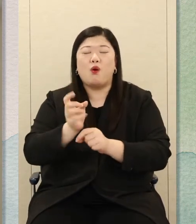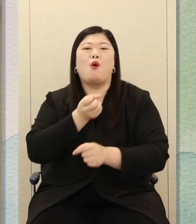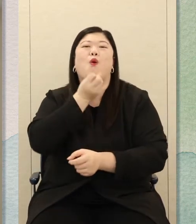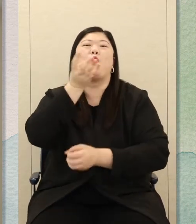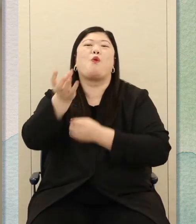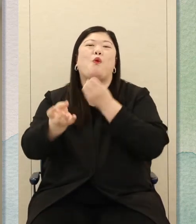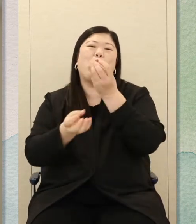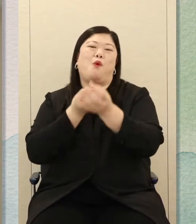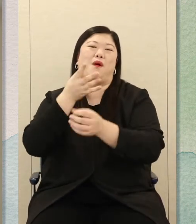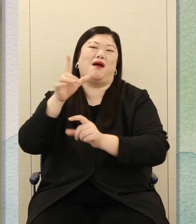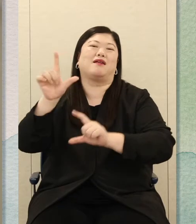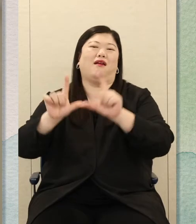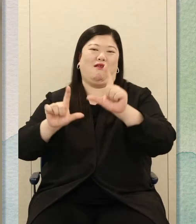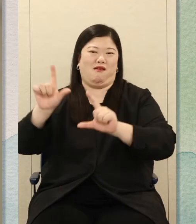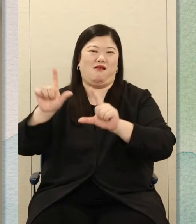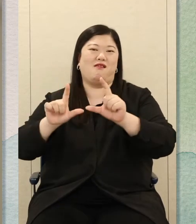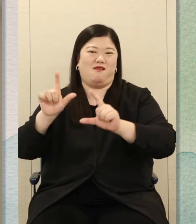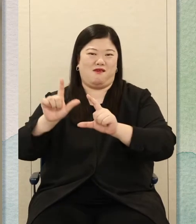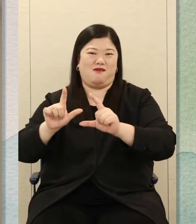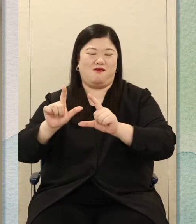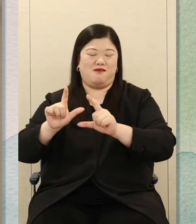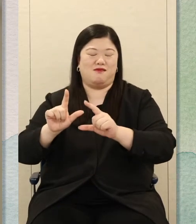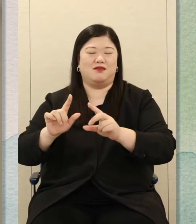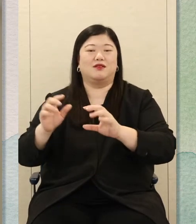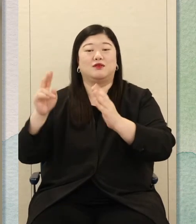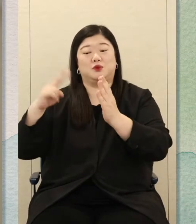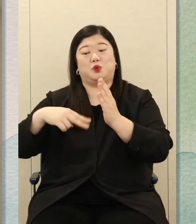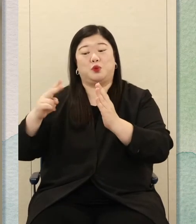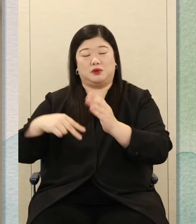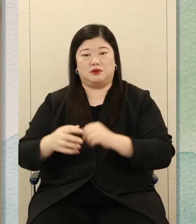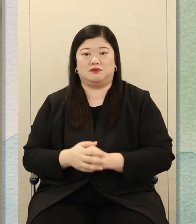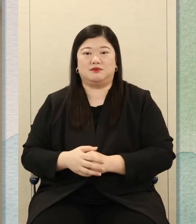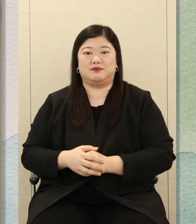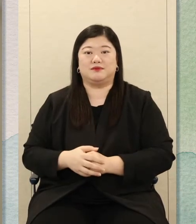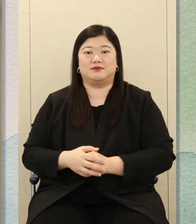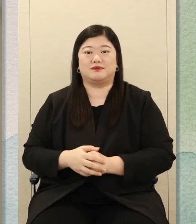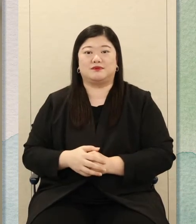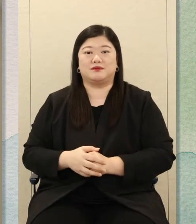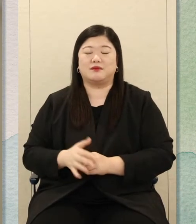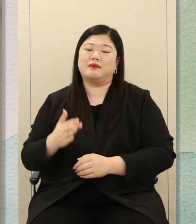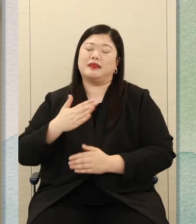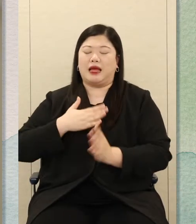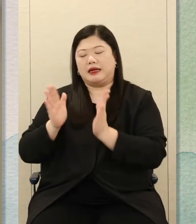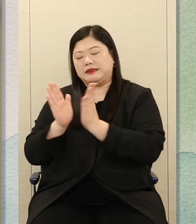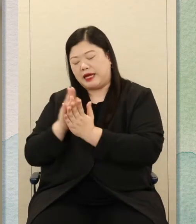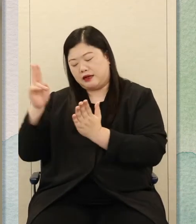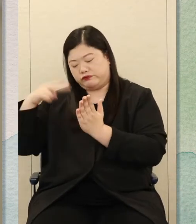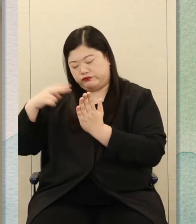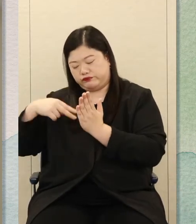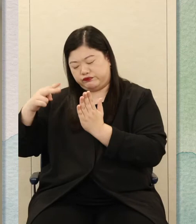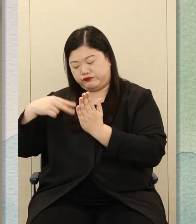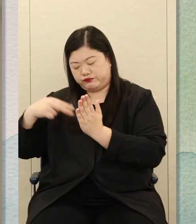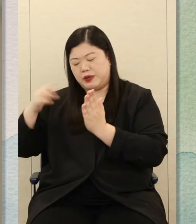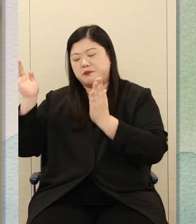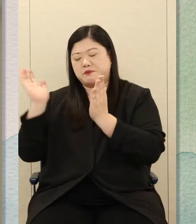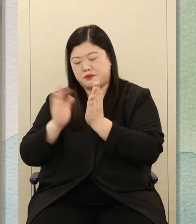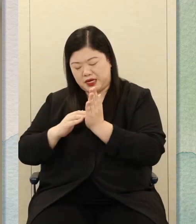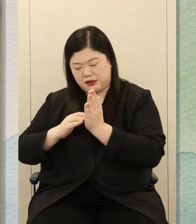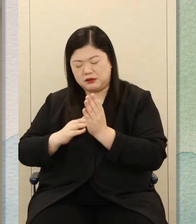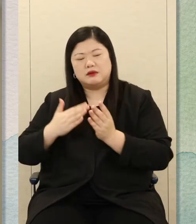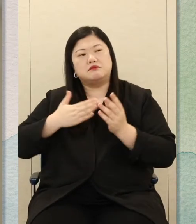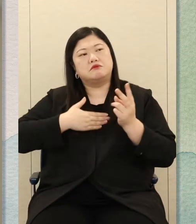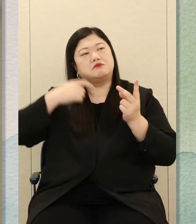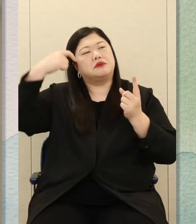독서 공동체예요. 와서 내가 이거에 내 삶에 어떤 영향을 줬는가.